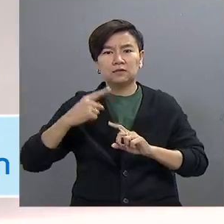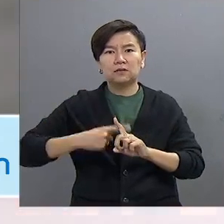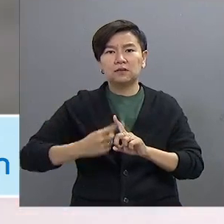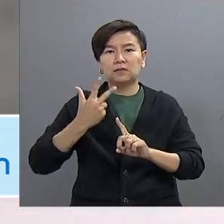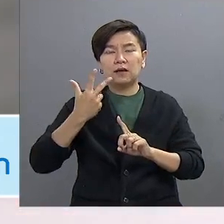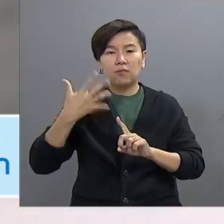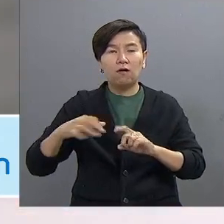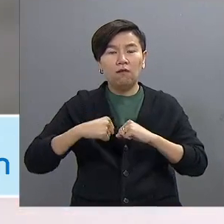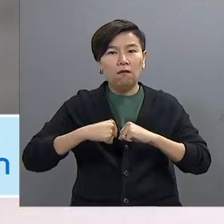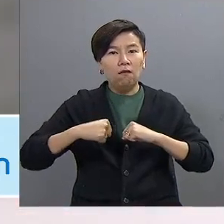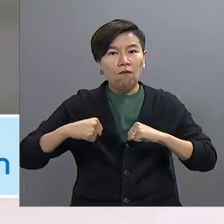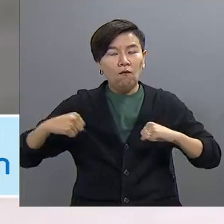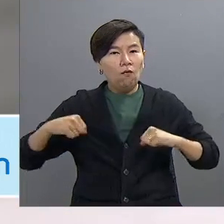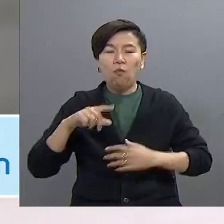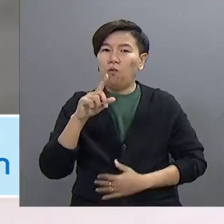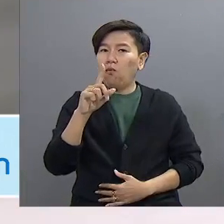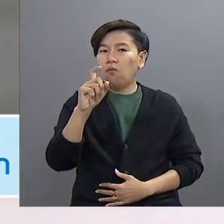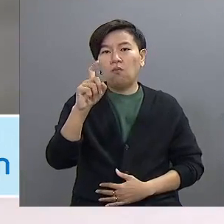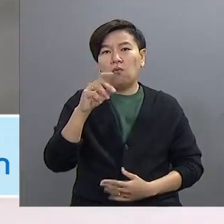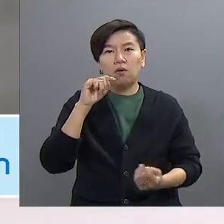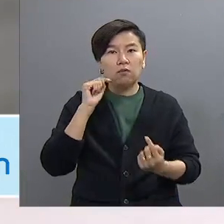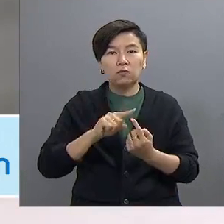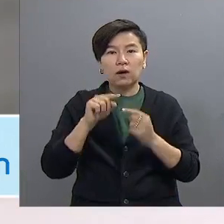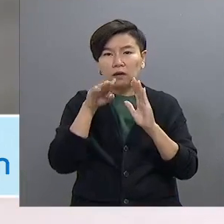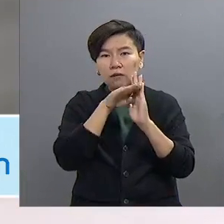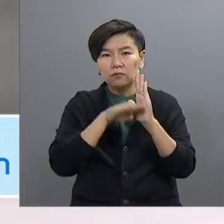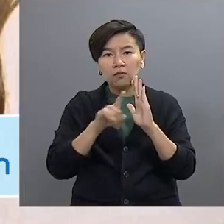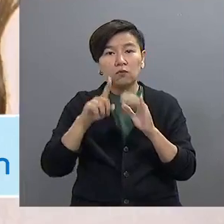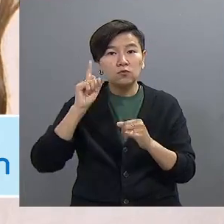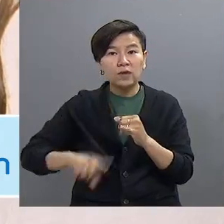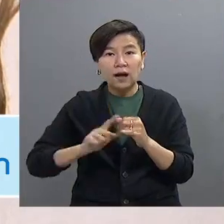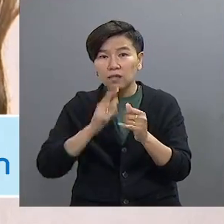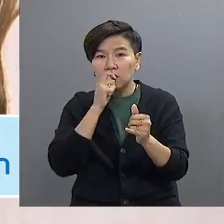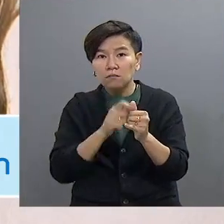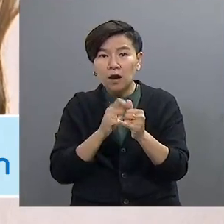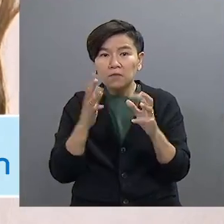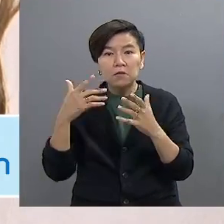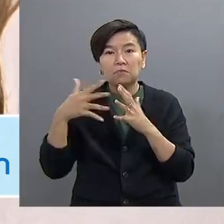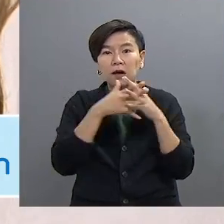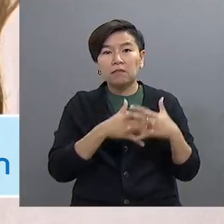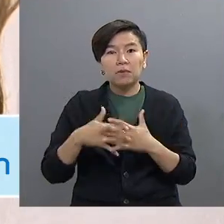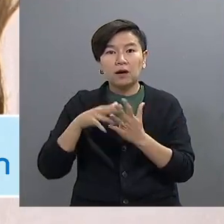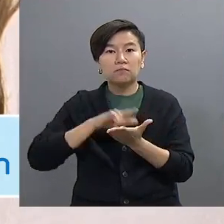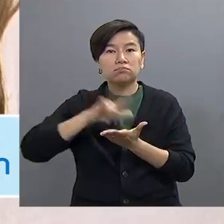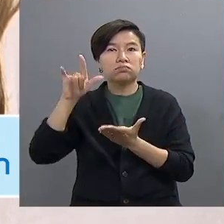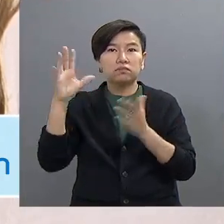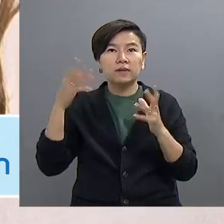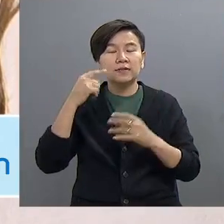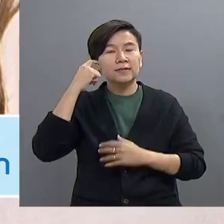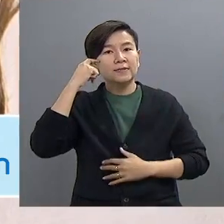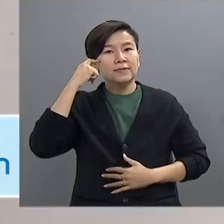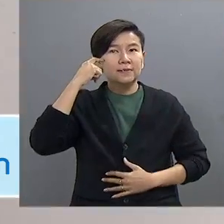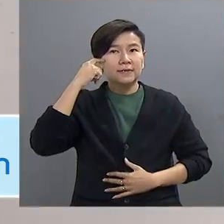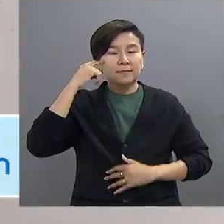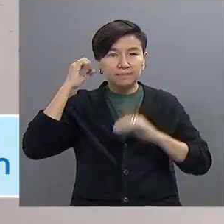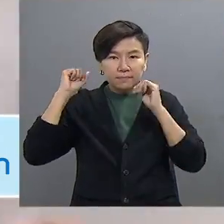ไม่สามารถที่จะทำตามขั้นตอนได้ที่จะไปต่างประเทศได้สักทีตัดสินใจติดต่อกลับไปยังตัวแทนบริษัทจ